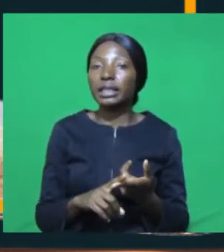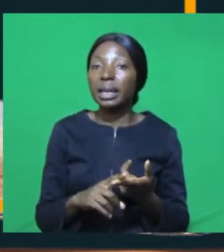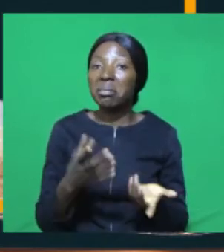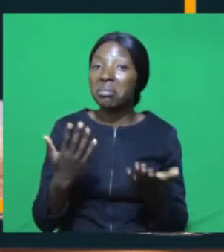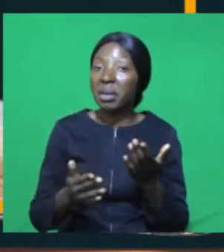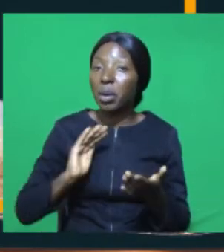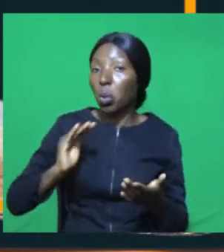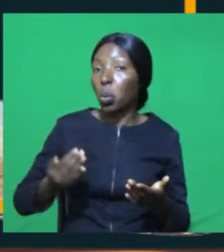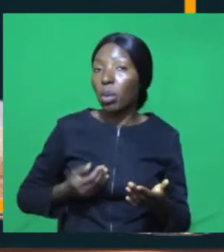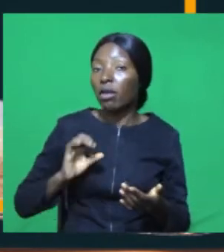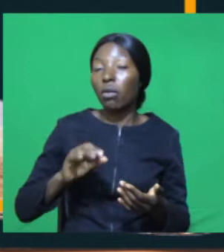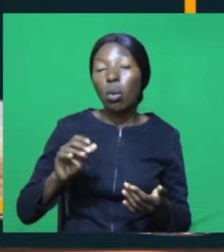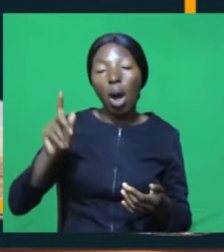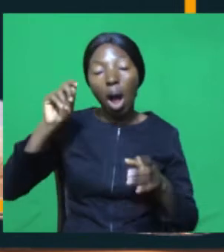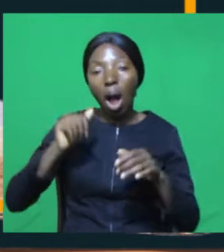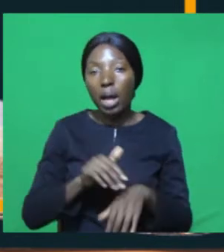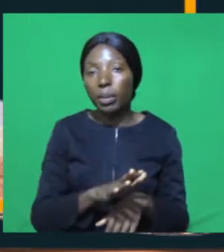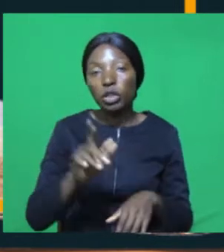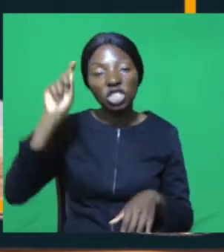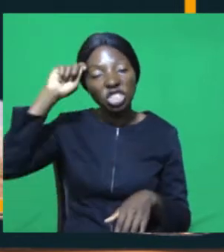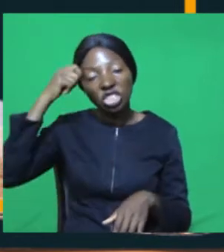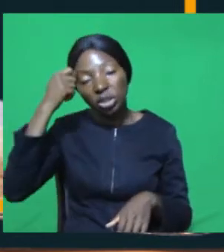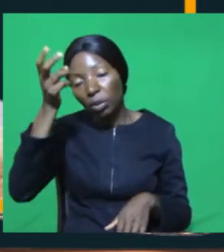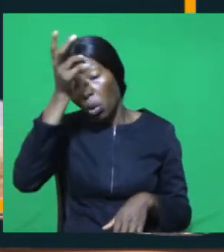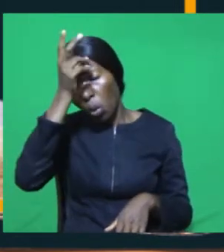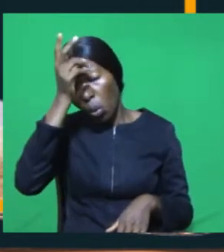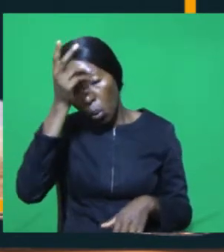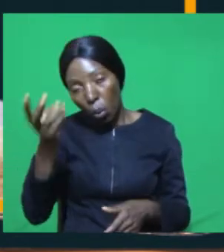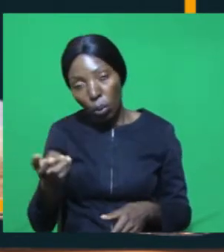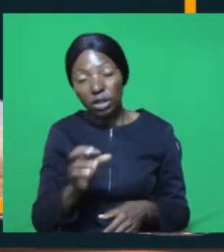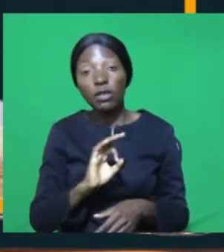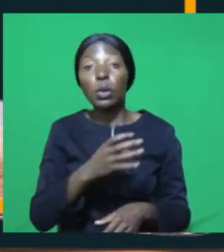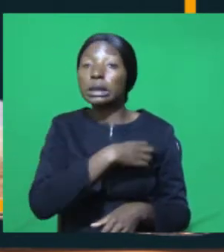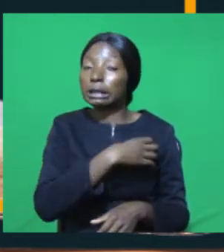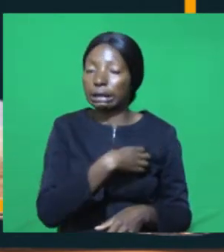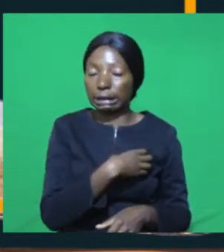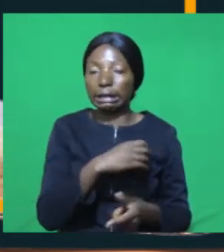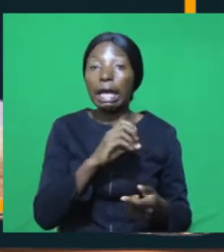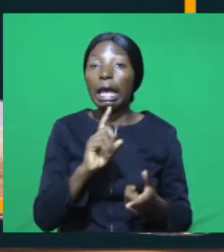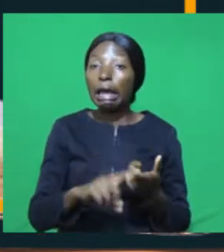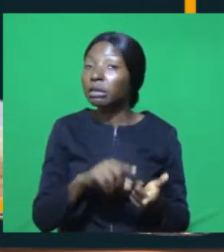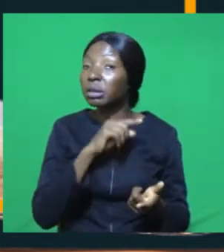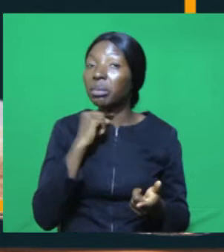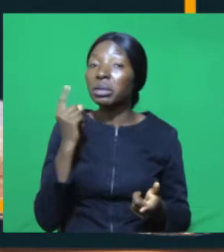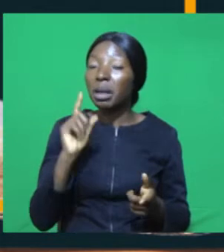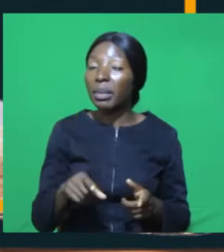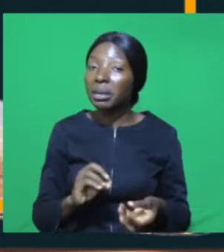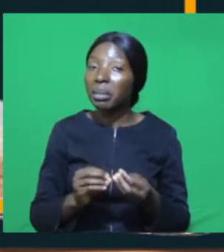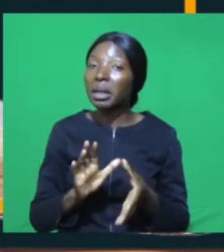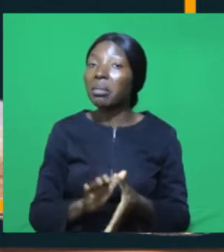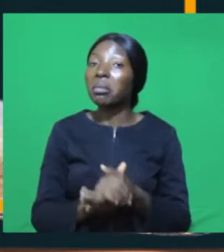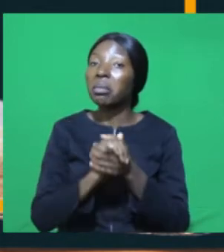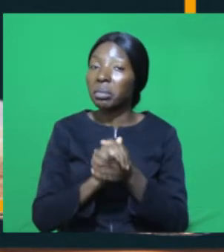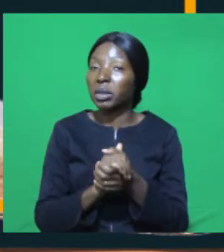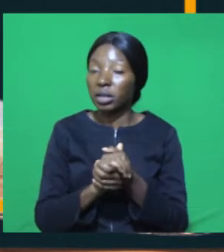Ngaile haadzi yezu puyo zuluku kana gwayana kana mbudzana. Chile chipiriso che zili. Mpurisita ngamu ya nansire pa msoro